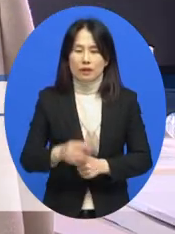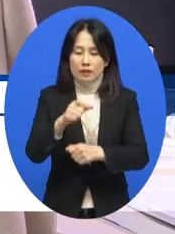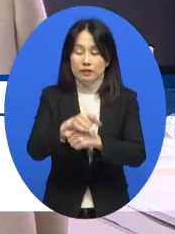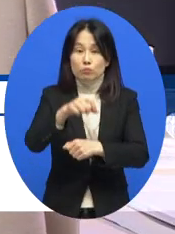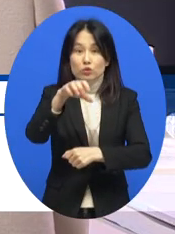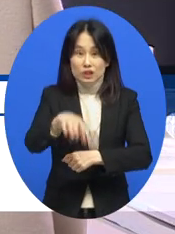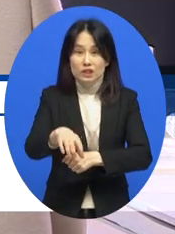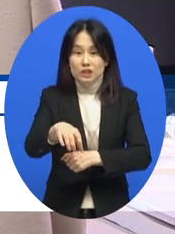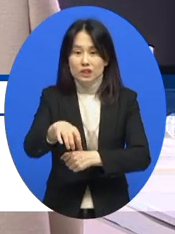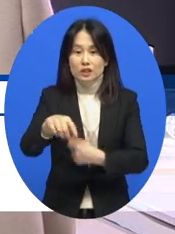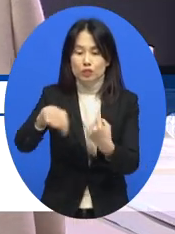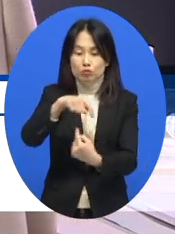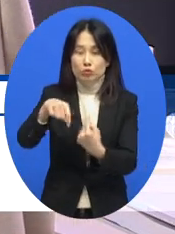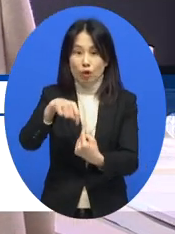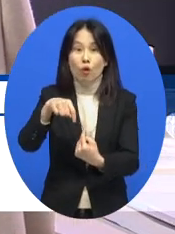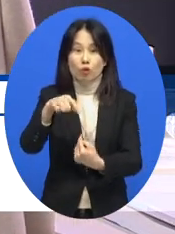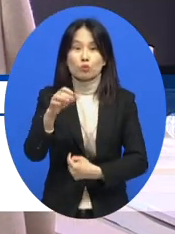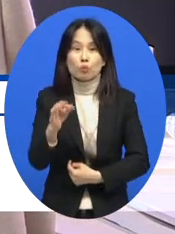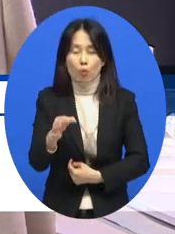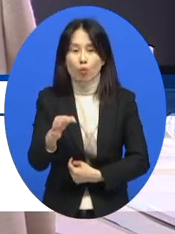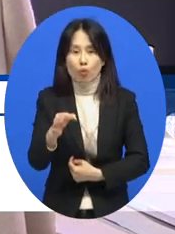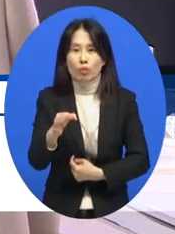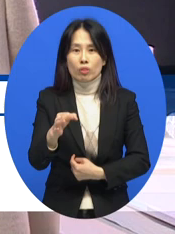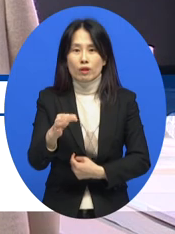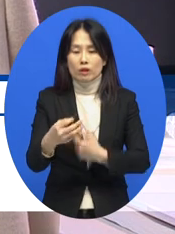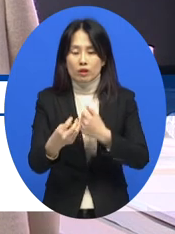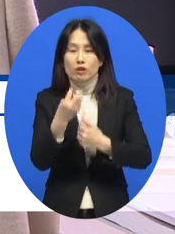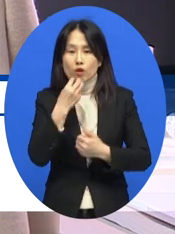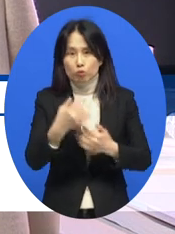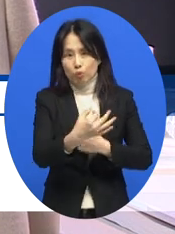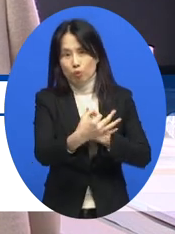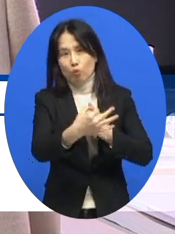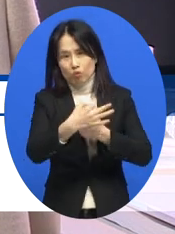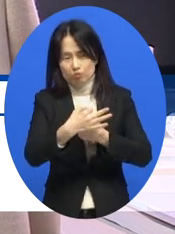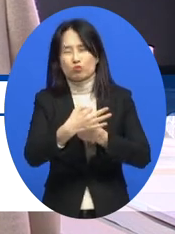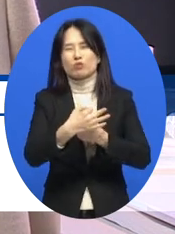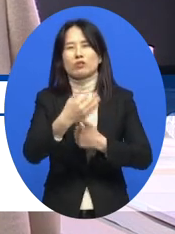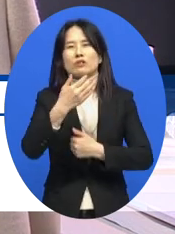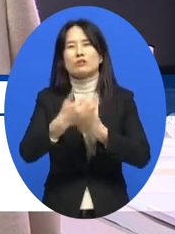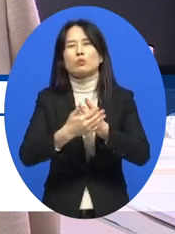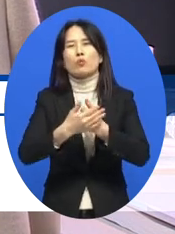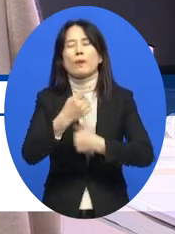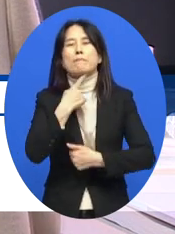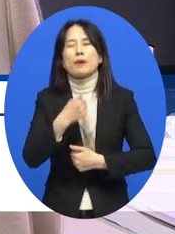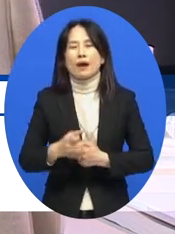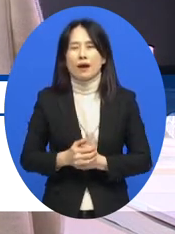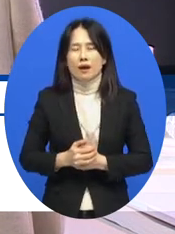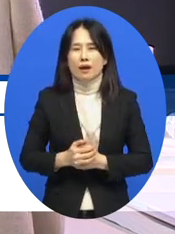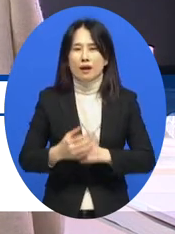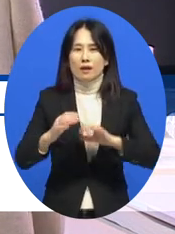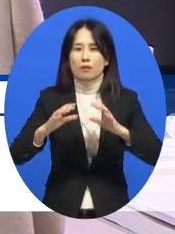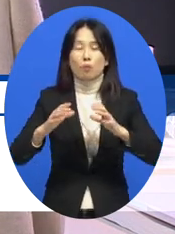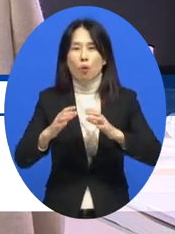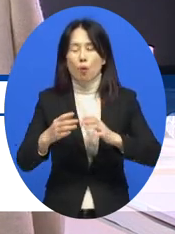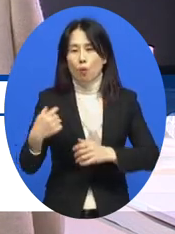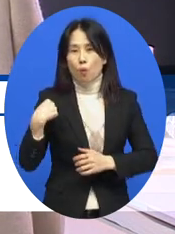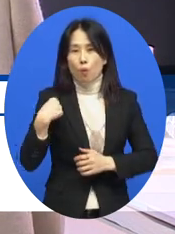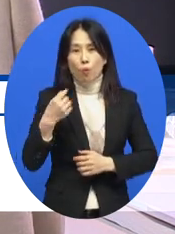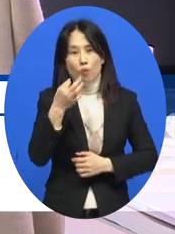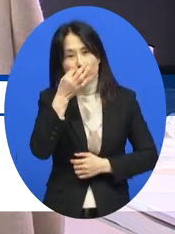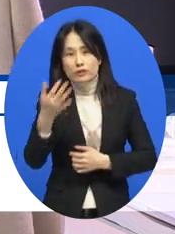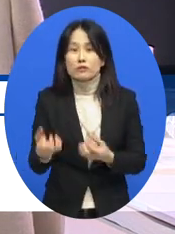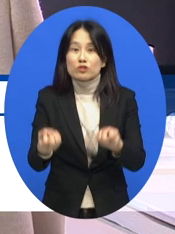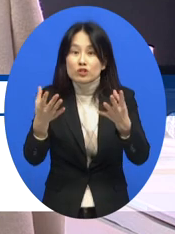사무실 그리고 관리적인 부분 그런 것들을 혜택을 제일 먼저 받게 되고 국내외 패션